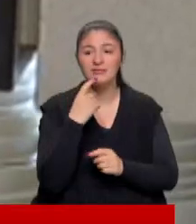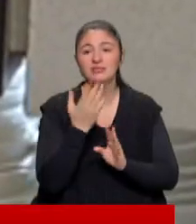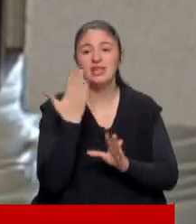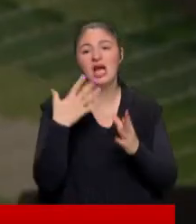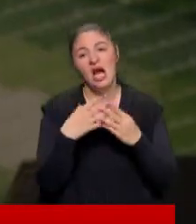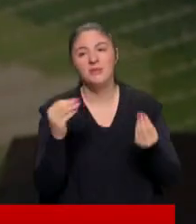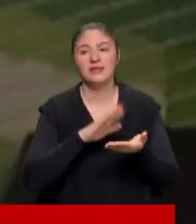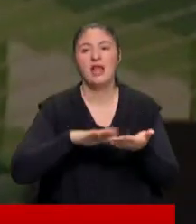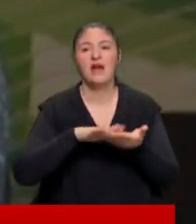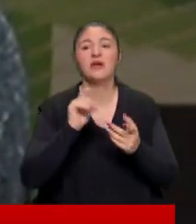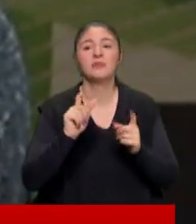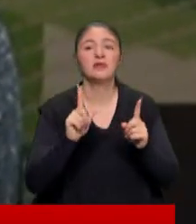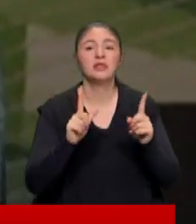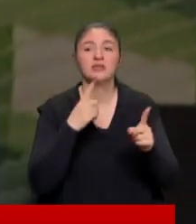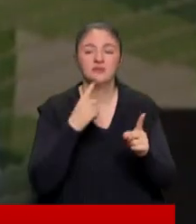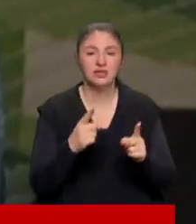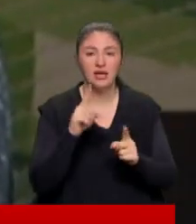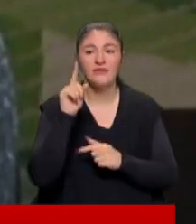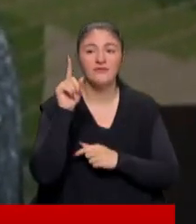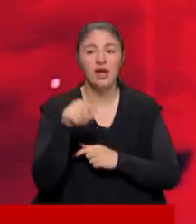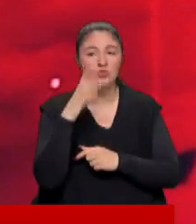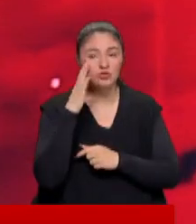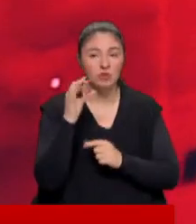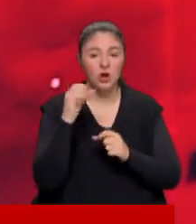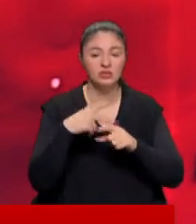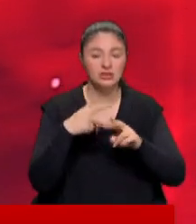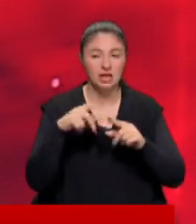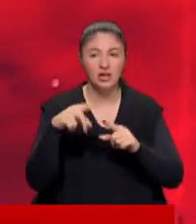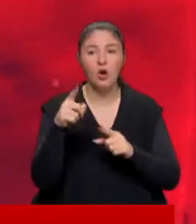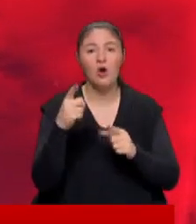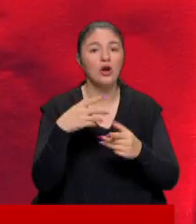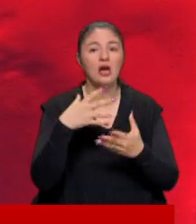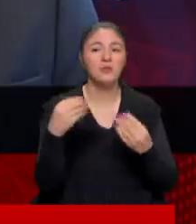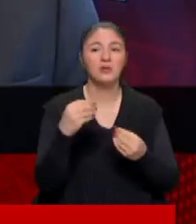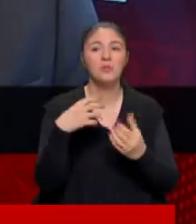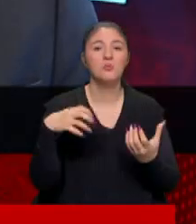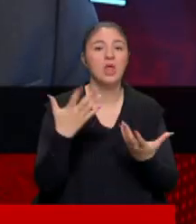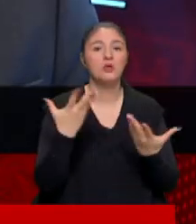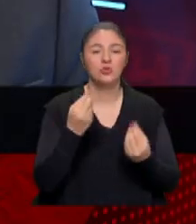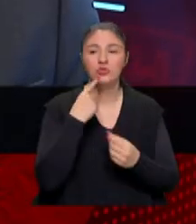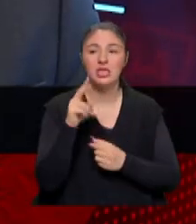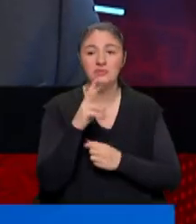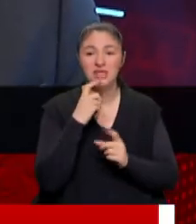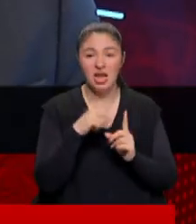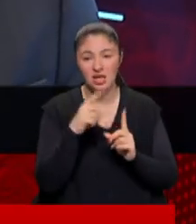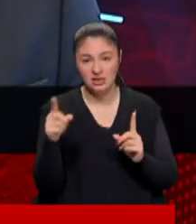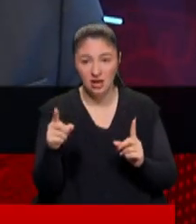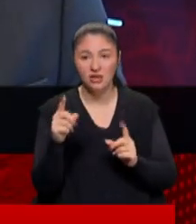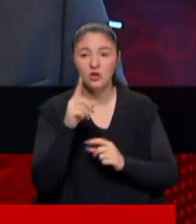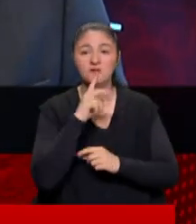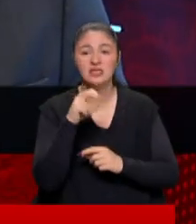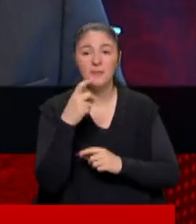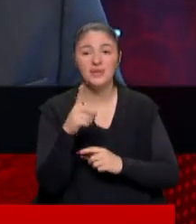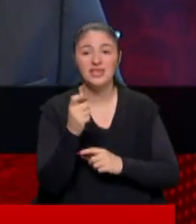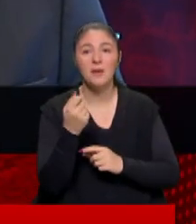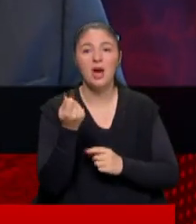yılların kaybının da telafi edilmesini istedi. Vergi uzmanı Ozan Bingöl de o kaybın boyutunu anlattı. 20 küsur yılda 180 bin liraya yakın